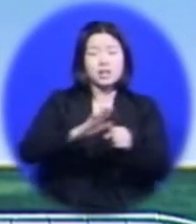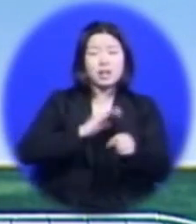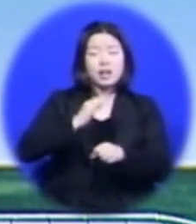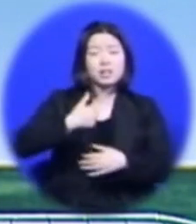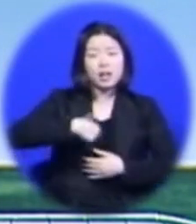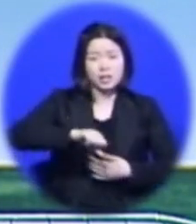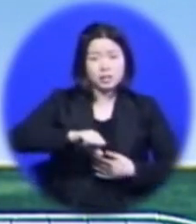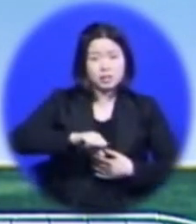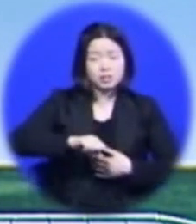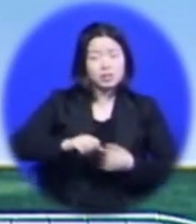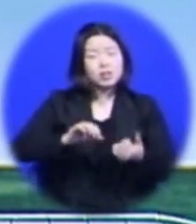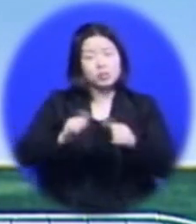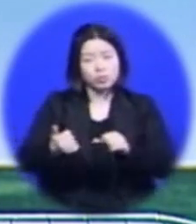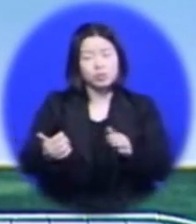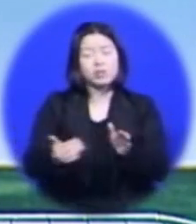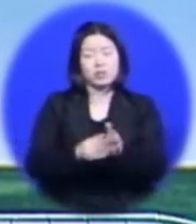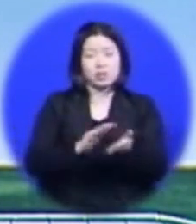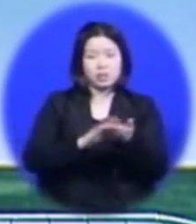잃었단다.